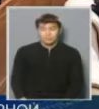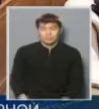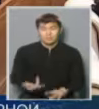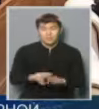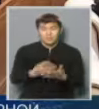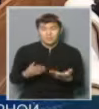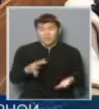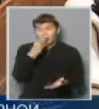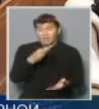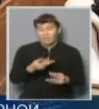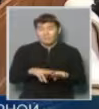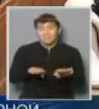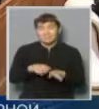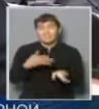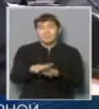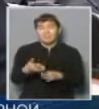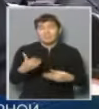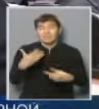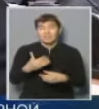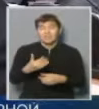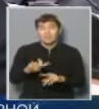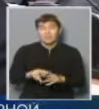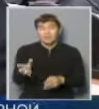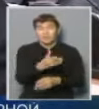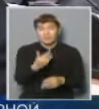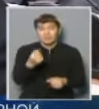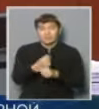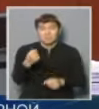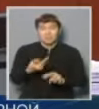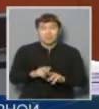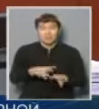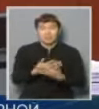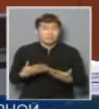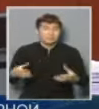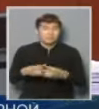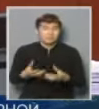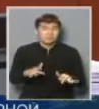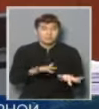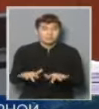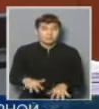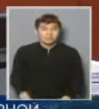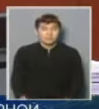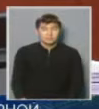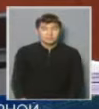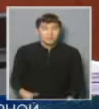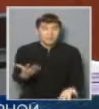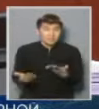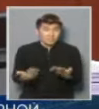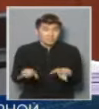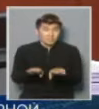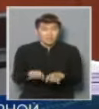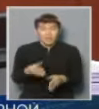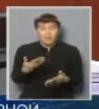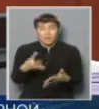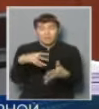законах ответственность за неисполнение требований всех информационных регуляторных инструментов. Но если вы такие